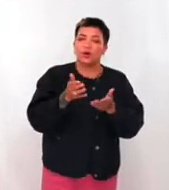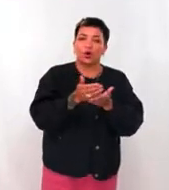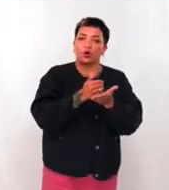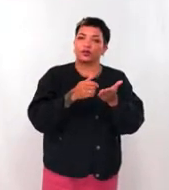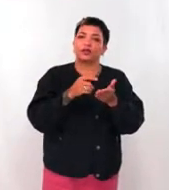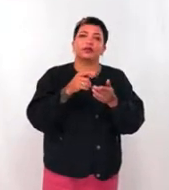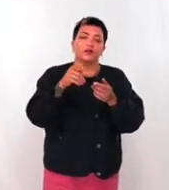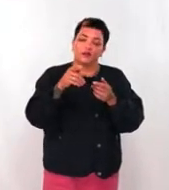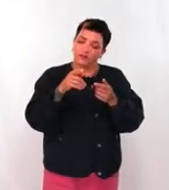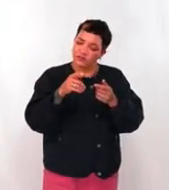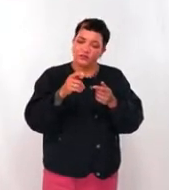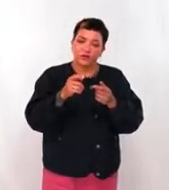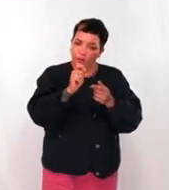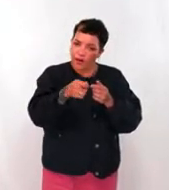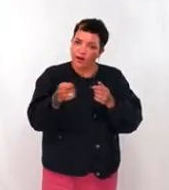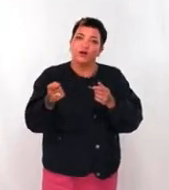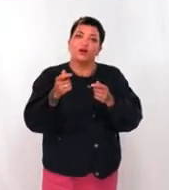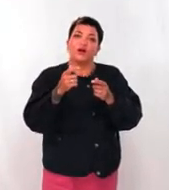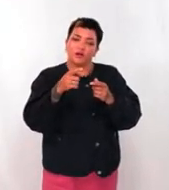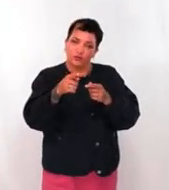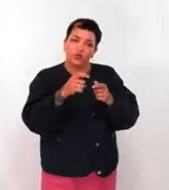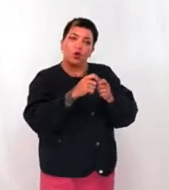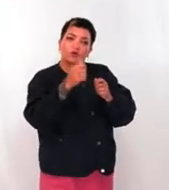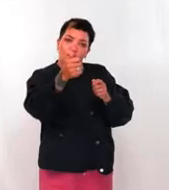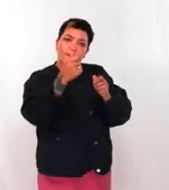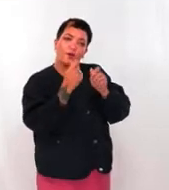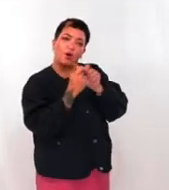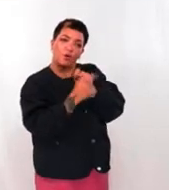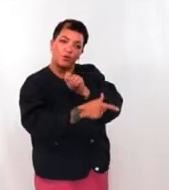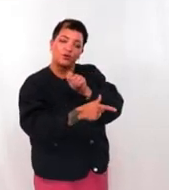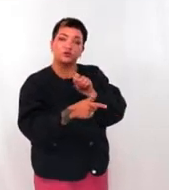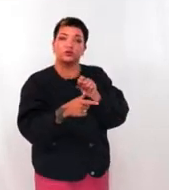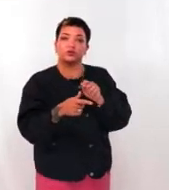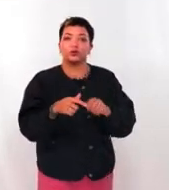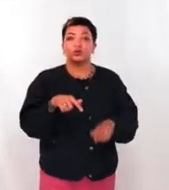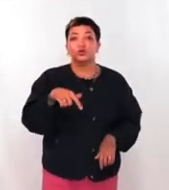contribuable. Ah, c'est un effet d'aubaine pour vous, 12 millions. 12 millions, c'est pas neutre.